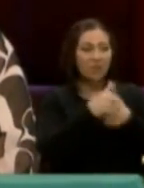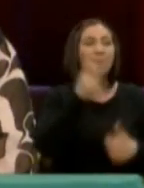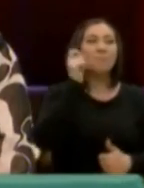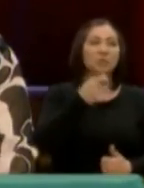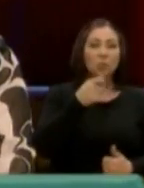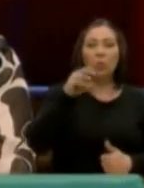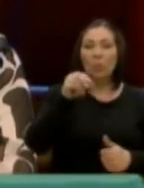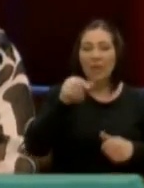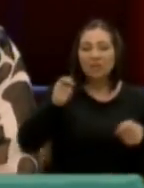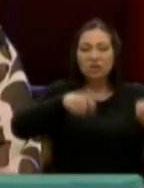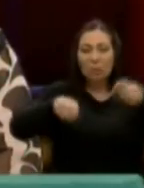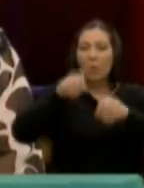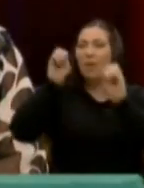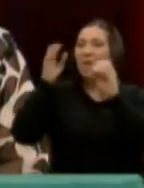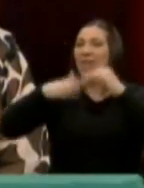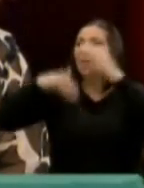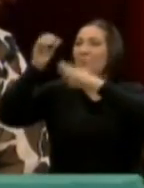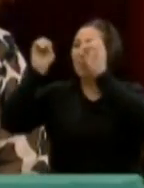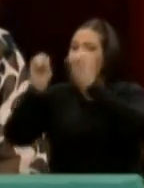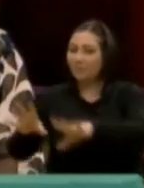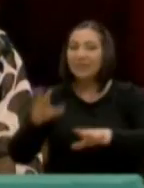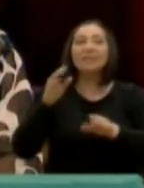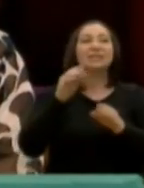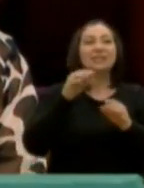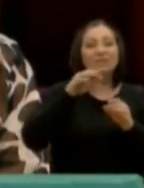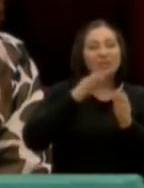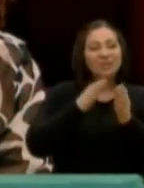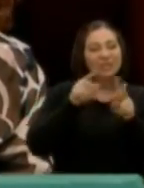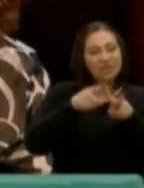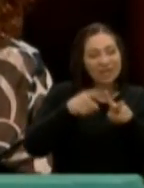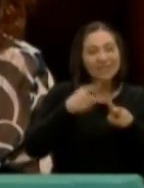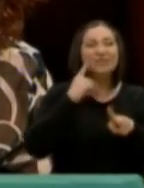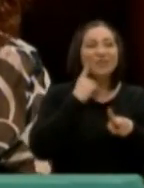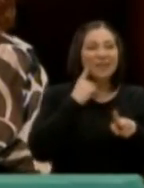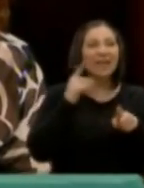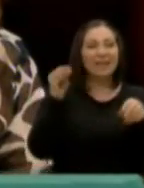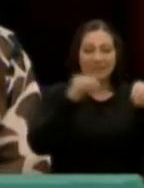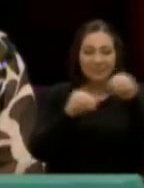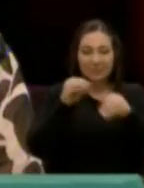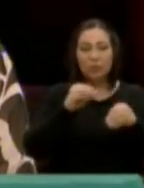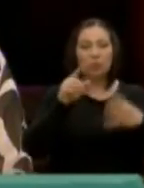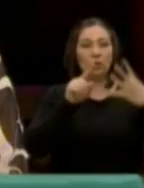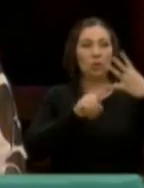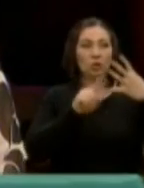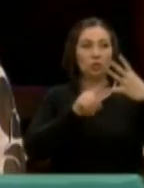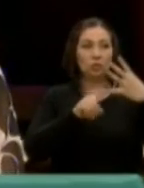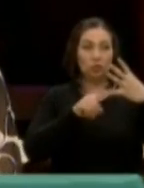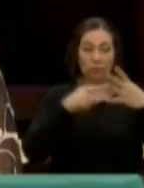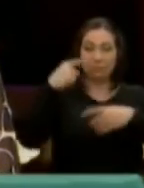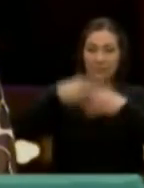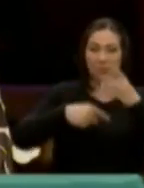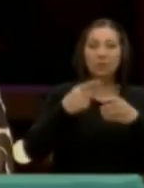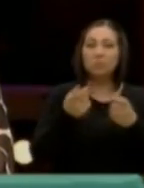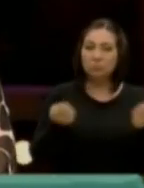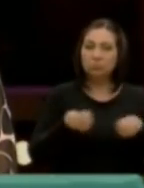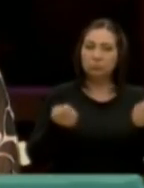kumla çimentoyu bırakmış, yerine nişastayla şekeri koymuş, mühendislik bilgilerini bu şekerciliğe uyarlayarak kendisi 4. kuşak adına bunu yürüttü